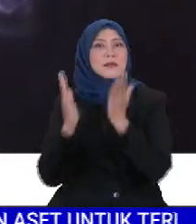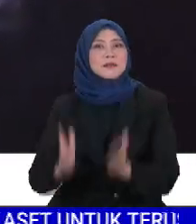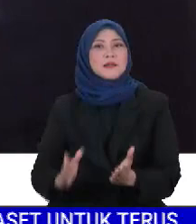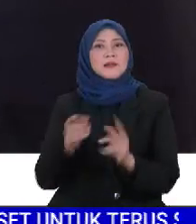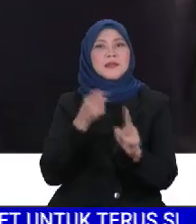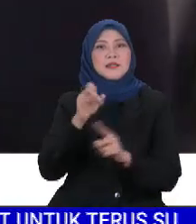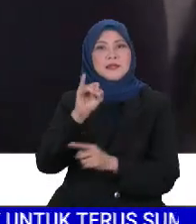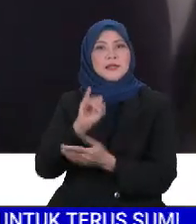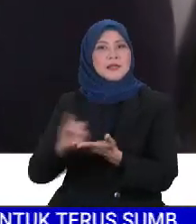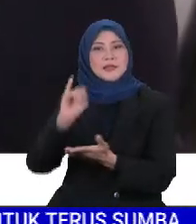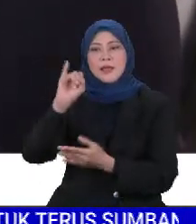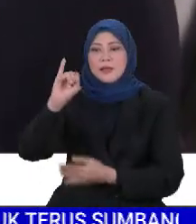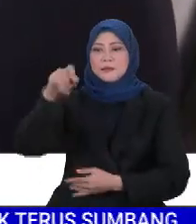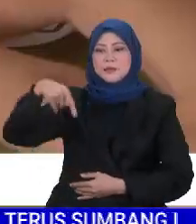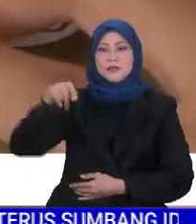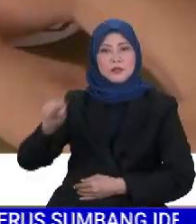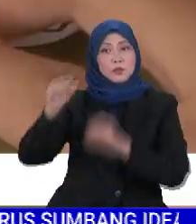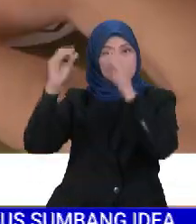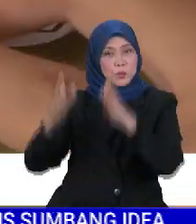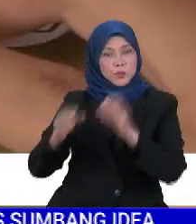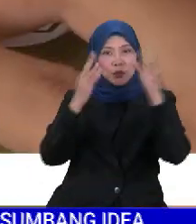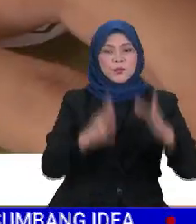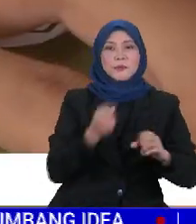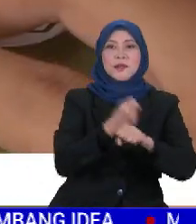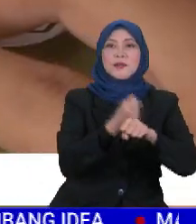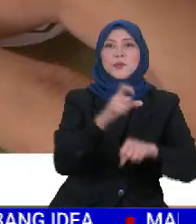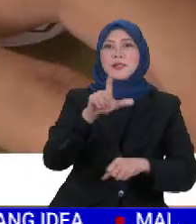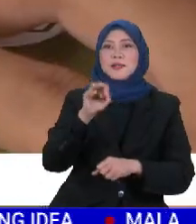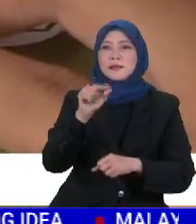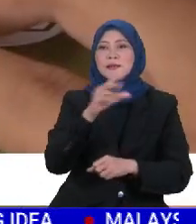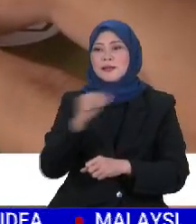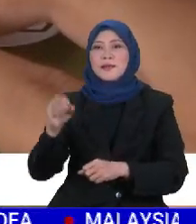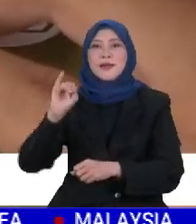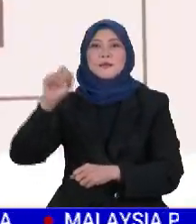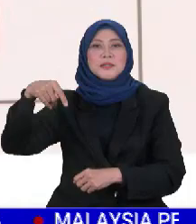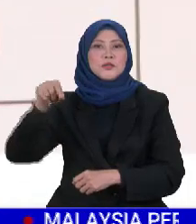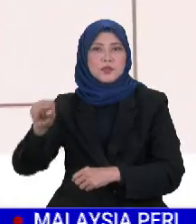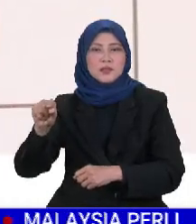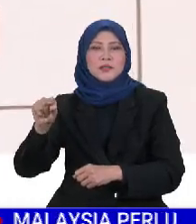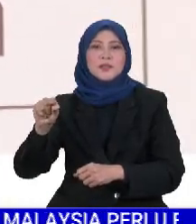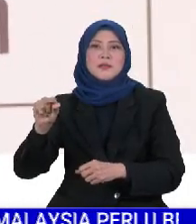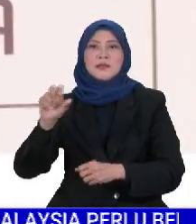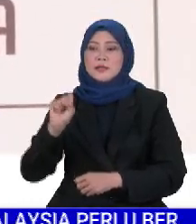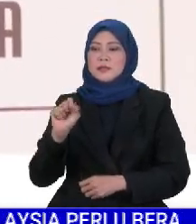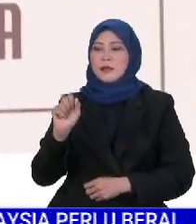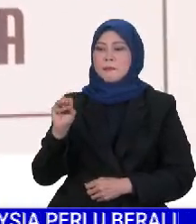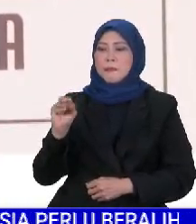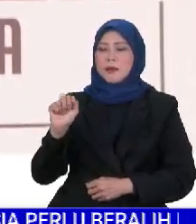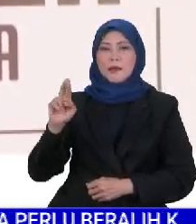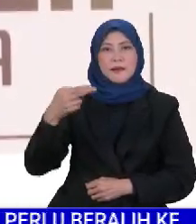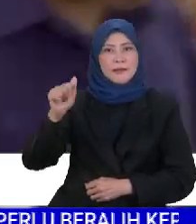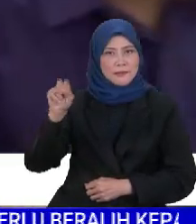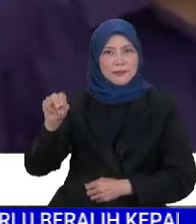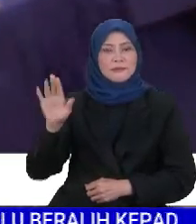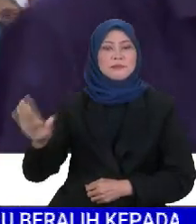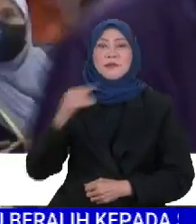Institut Pendidikan Guru IPG Kampus Batu Lintang dan IPG Kampus Tun Abdul Razak Samarhan. Terdahulu berucap